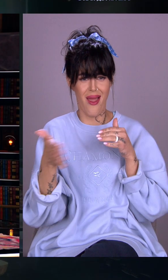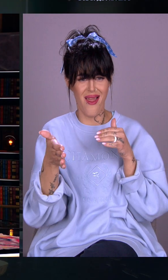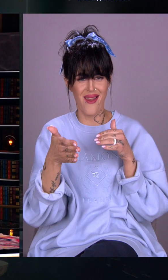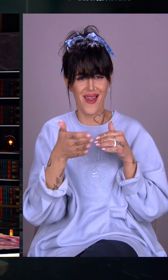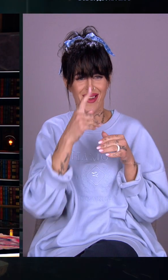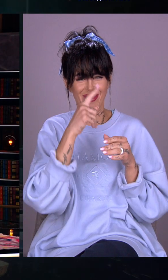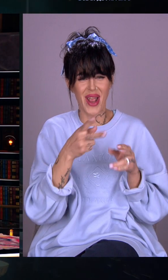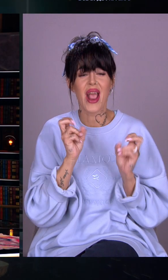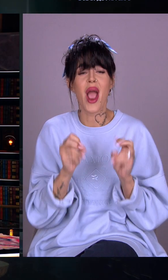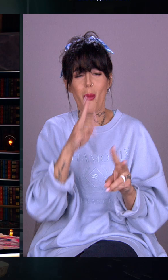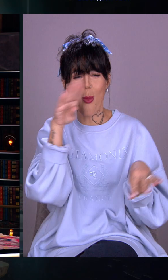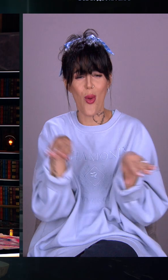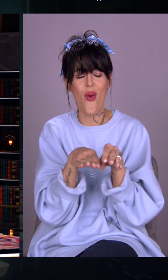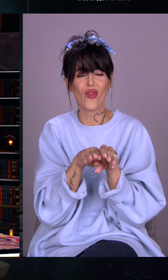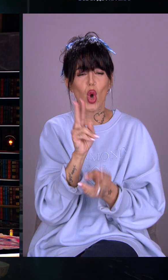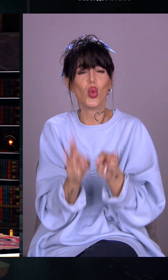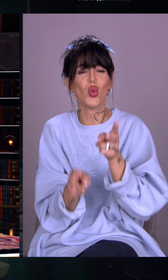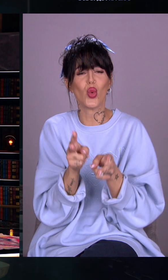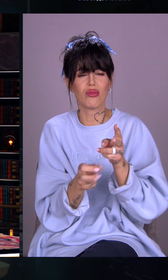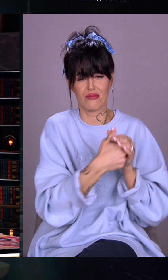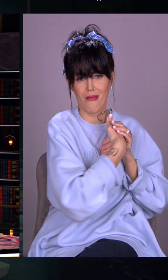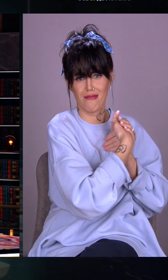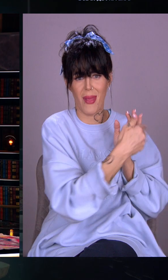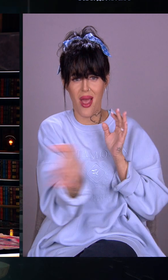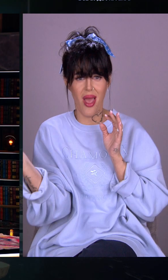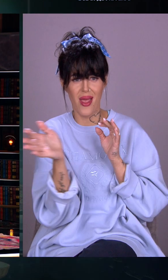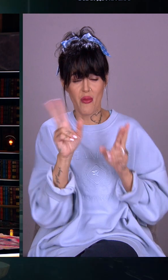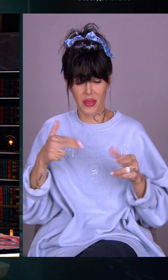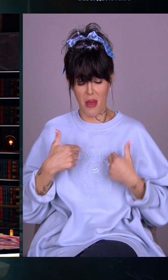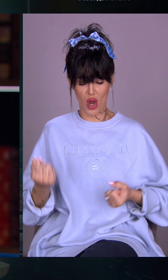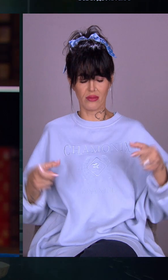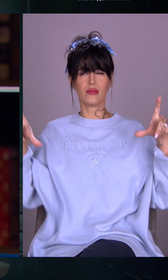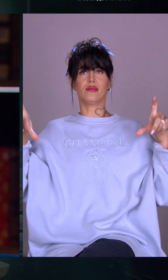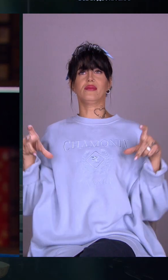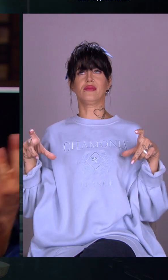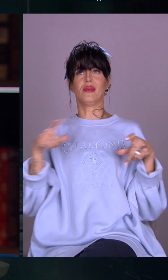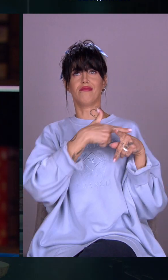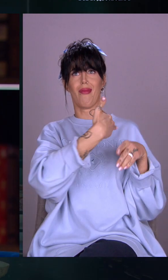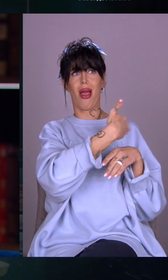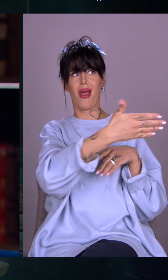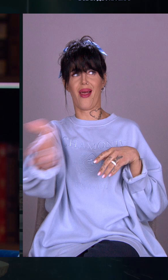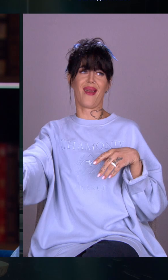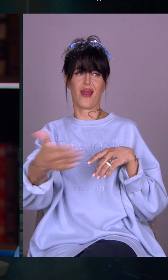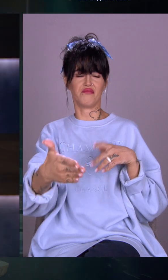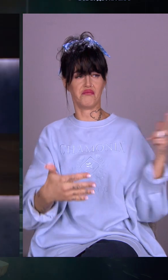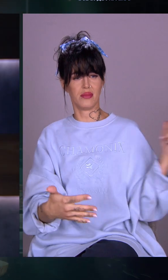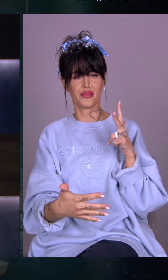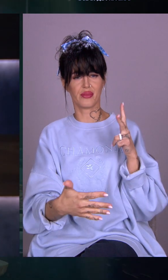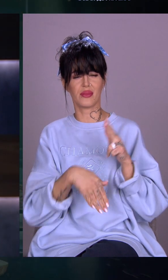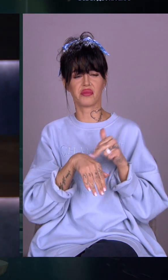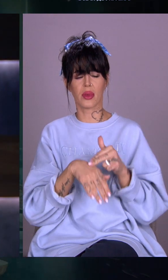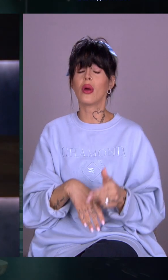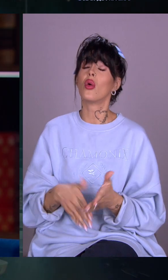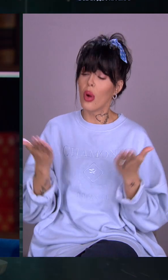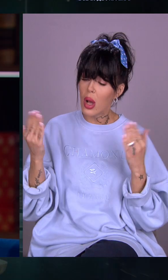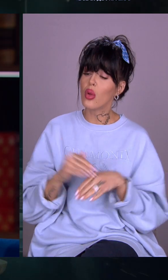кухню, як в кухню. Заходьте, хто хоче. Я вони ж відкрилися, так я сидів оце ж. Три поліцейських стоять, добре, там, куди